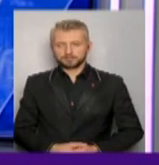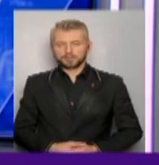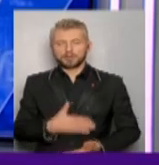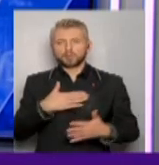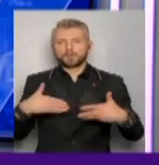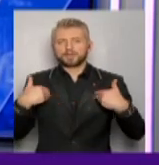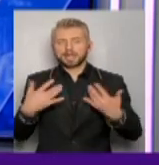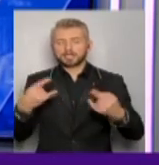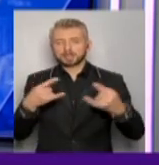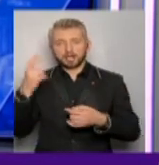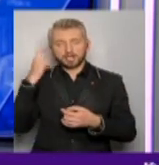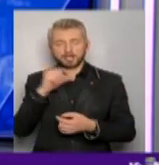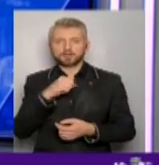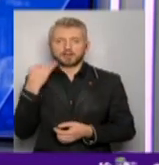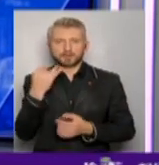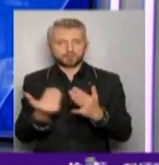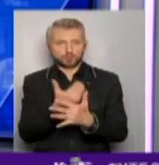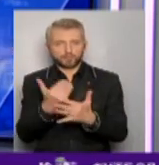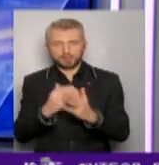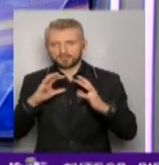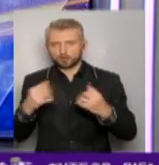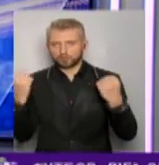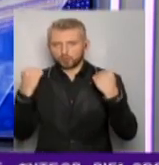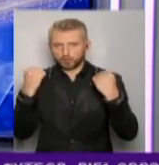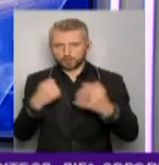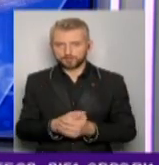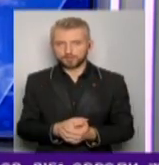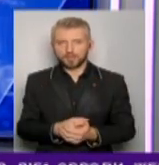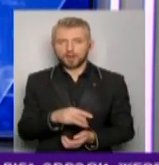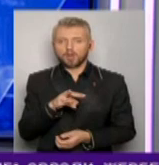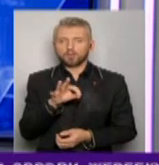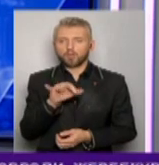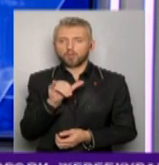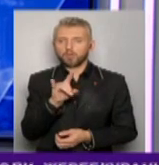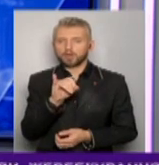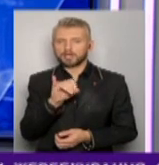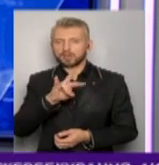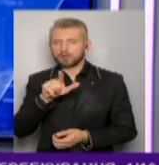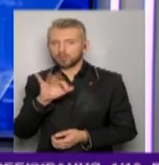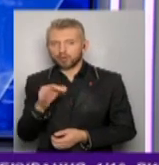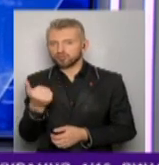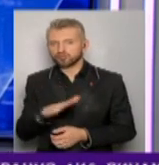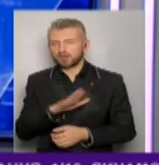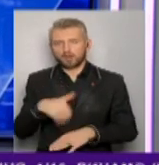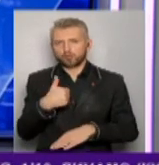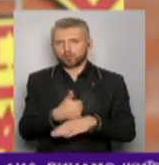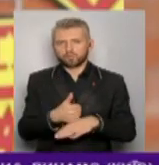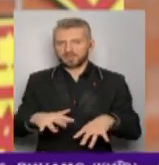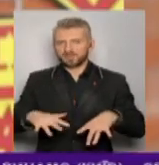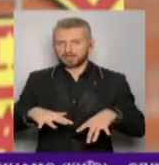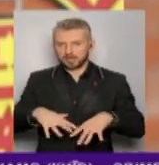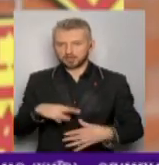Ну, вітання на телеканалі «Київ». Найцікавіші новини зі світу спорту. Жозе Моуріньо більше не головний тренер Манчестер Юнайтед.